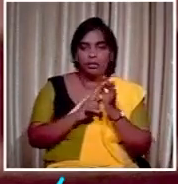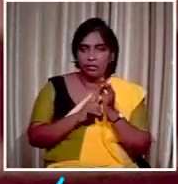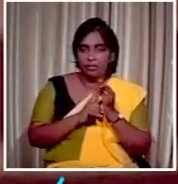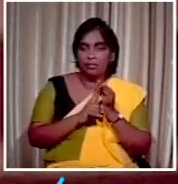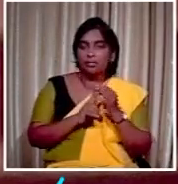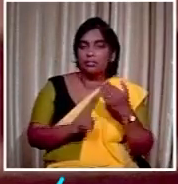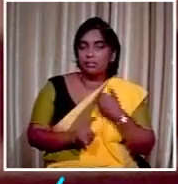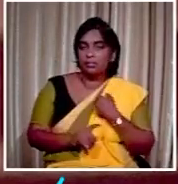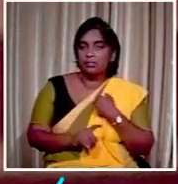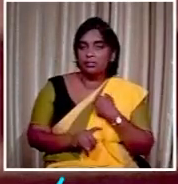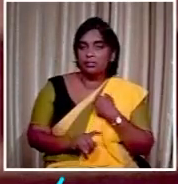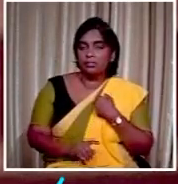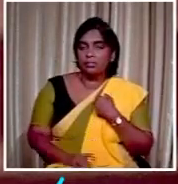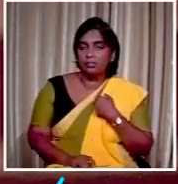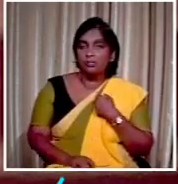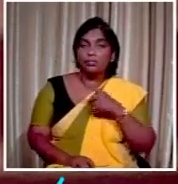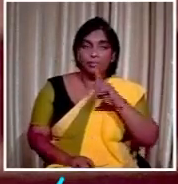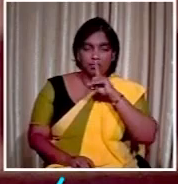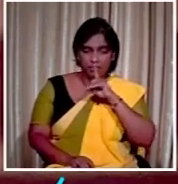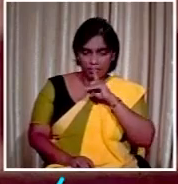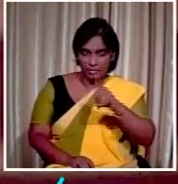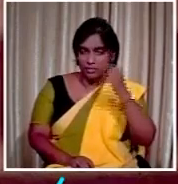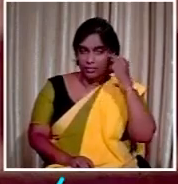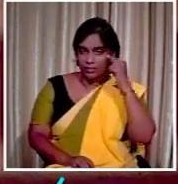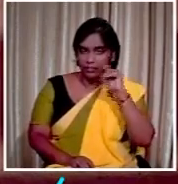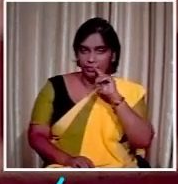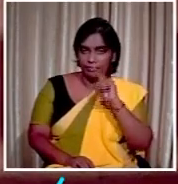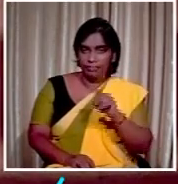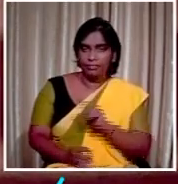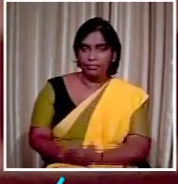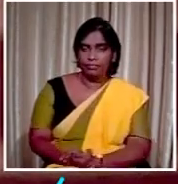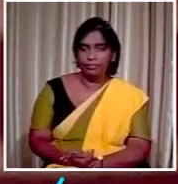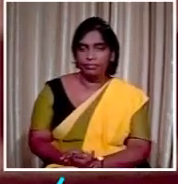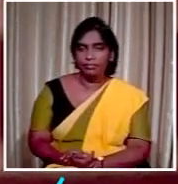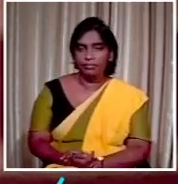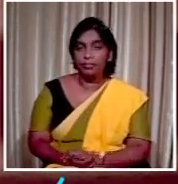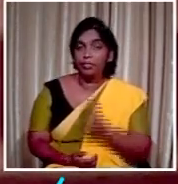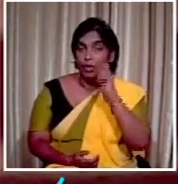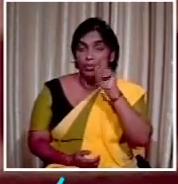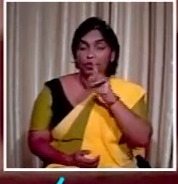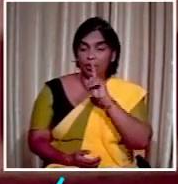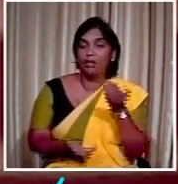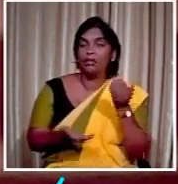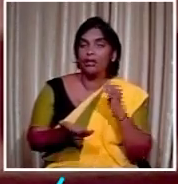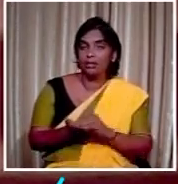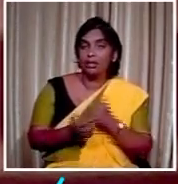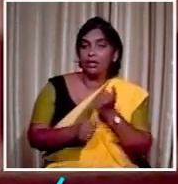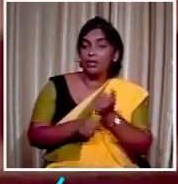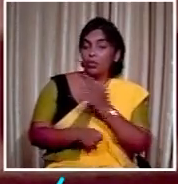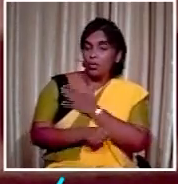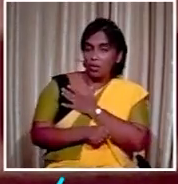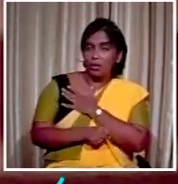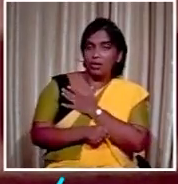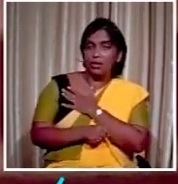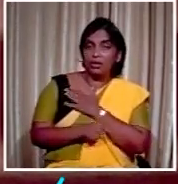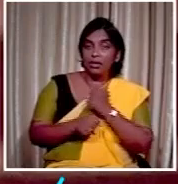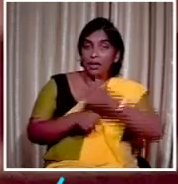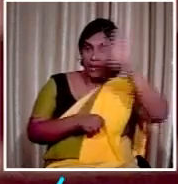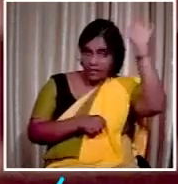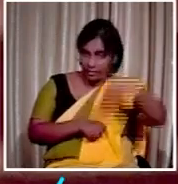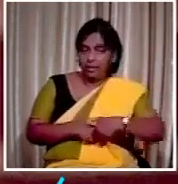මම ඔබතුමාට ඔබතුමීන මතක් කරනවා මිනිසු කියනවා තවත් ගෝඨා දැන් ගෝඨා වරෙන්